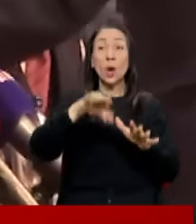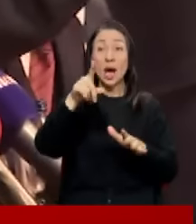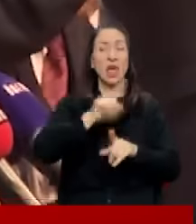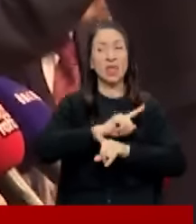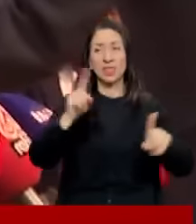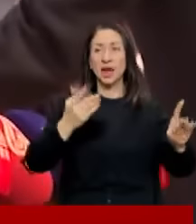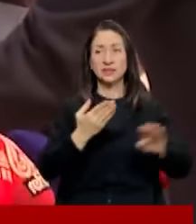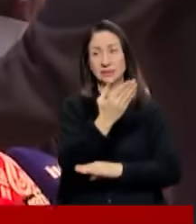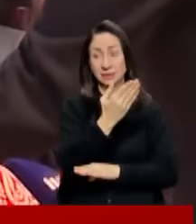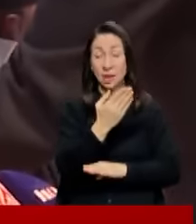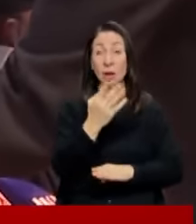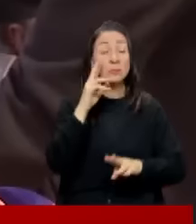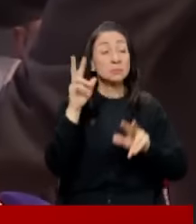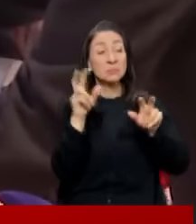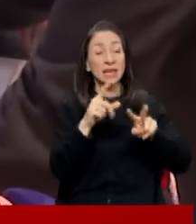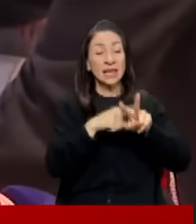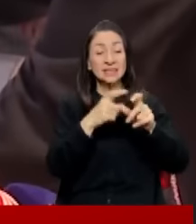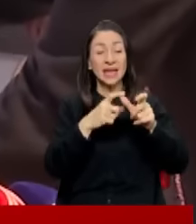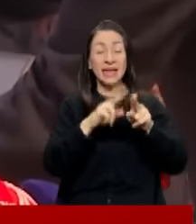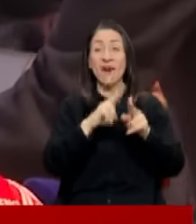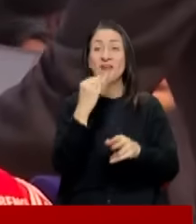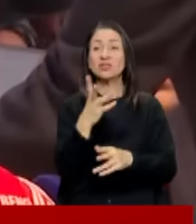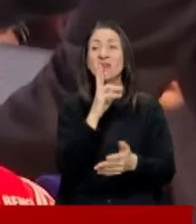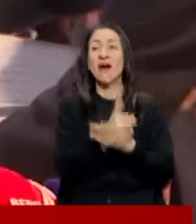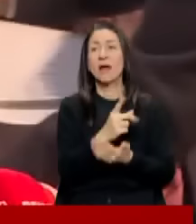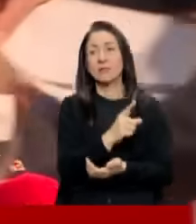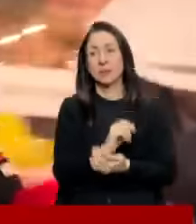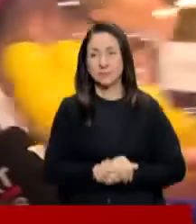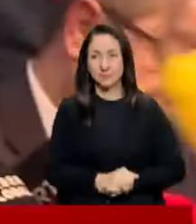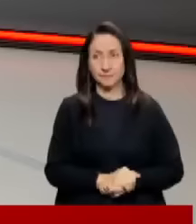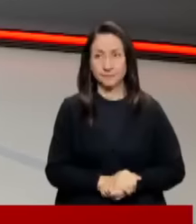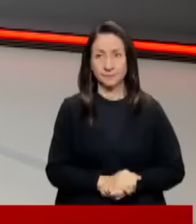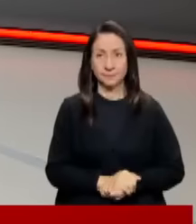de itiraz ediyor. Gözler YSK'nın vereceği kararda.